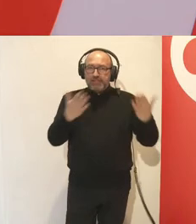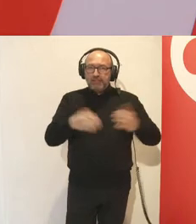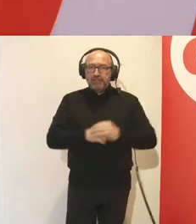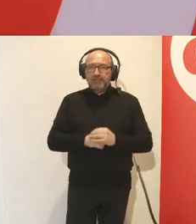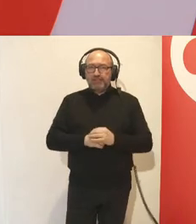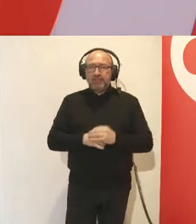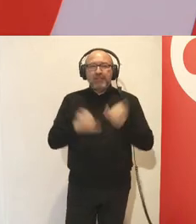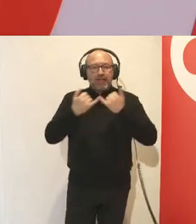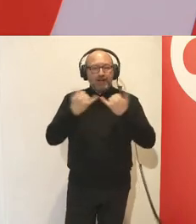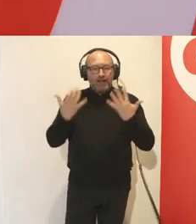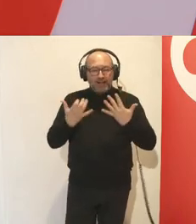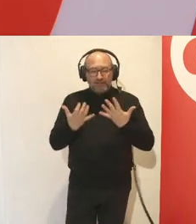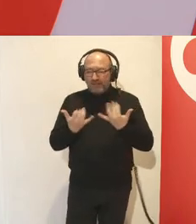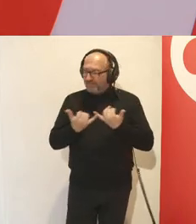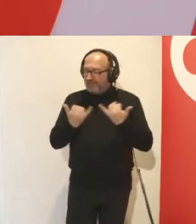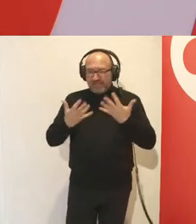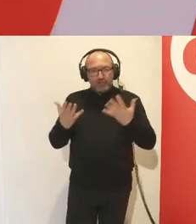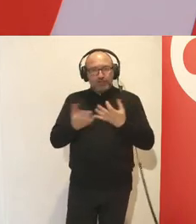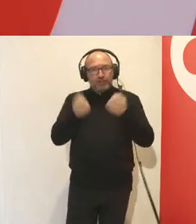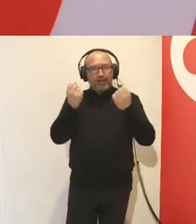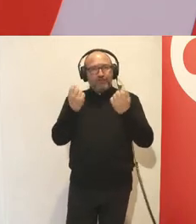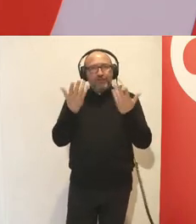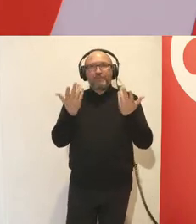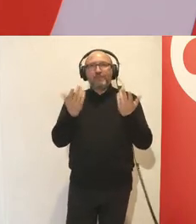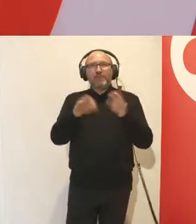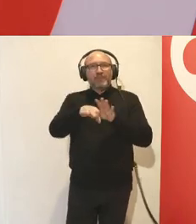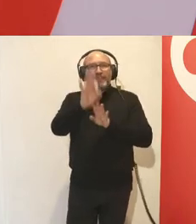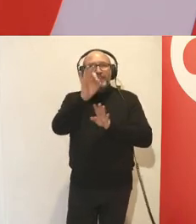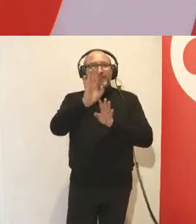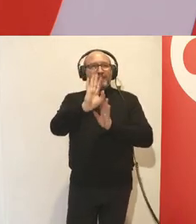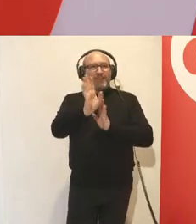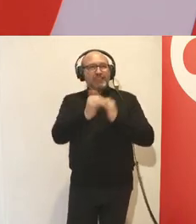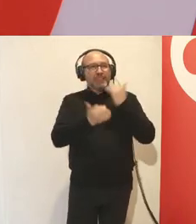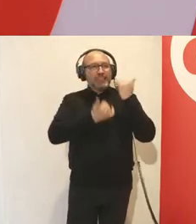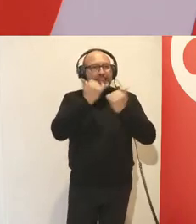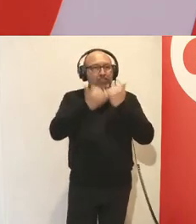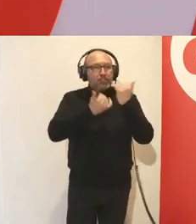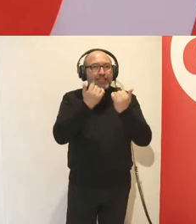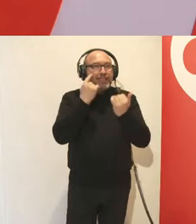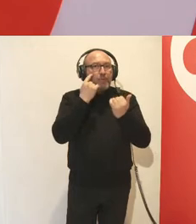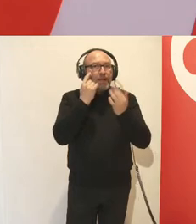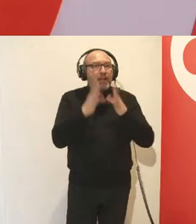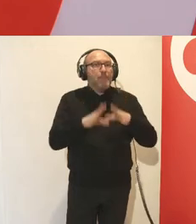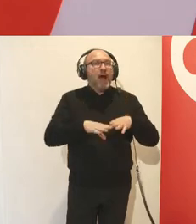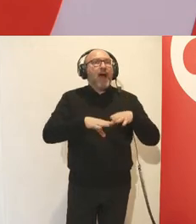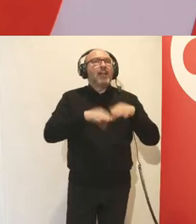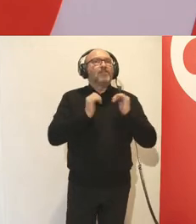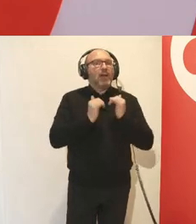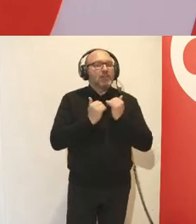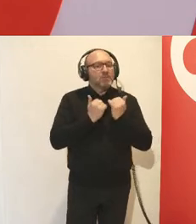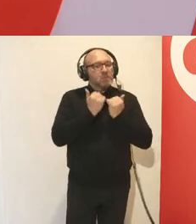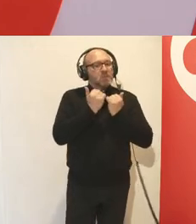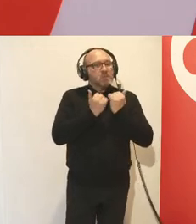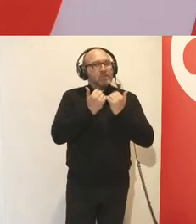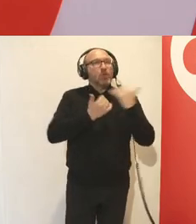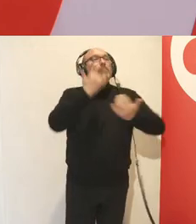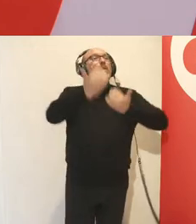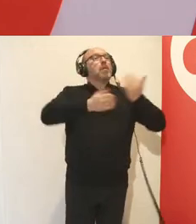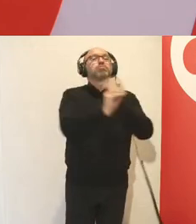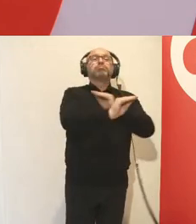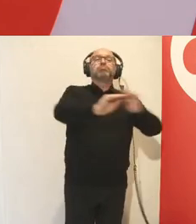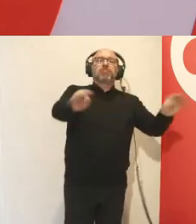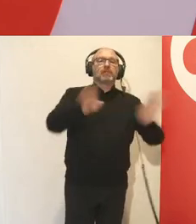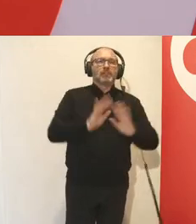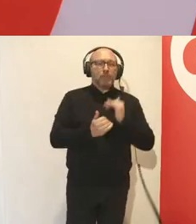kann man dann raus bekommen nochmal welche innovative gerade im entstehen sind also das ist ja die